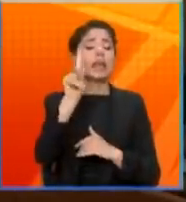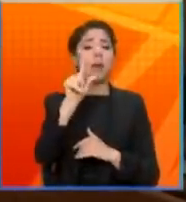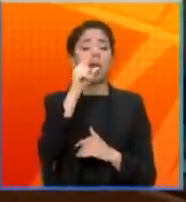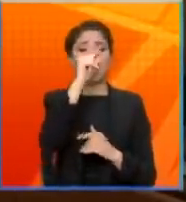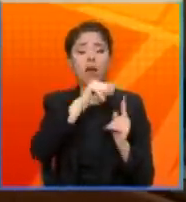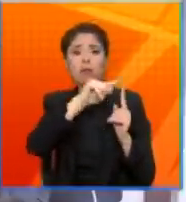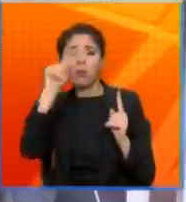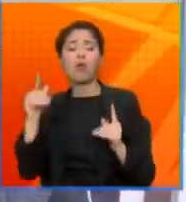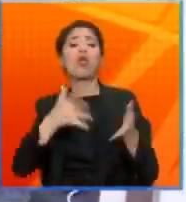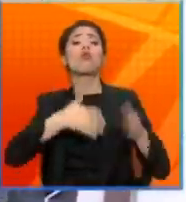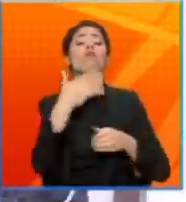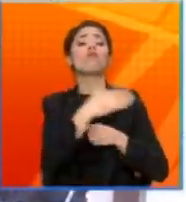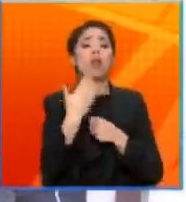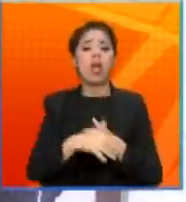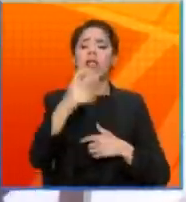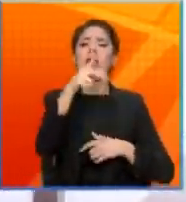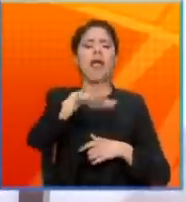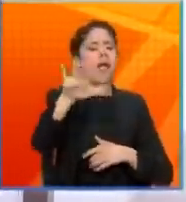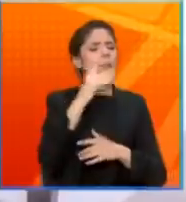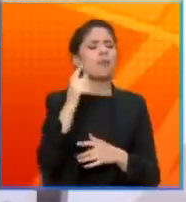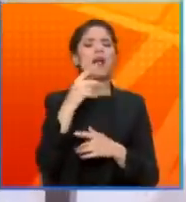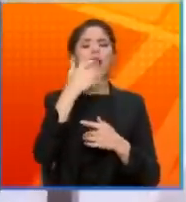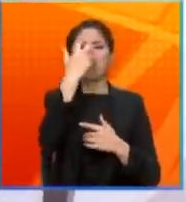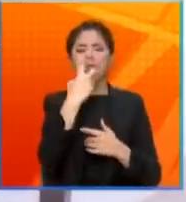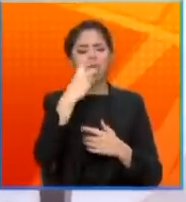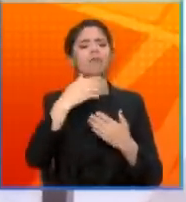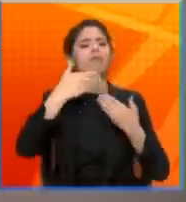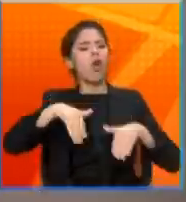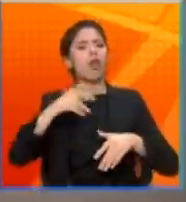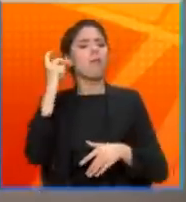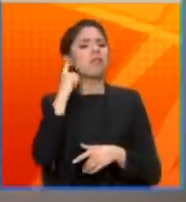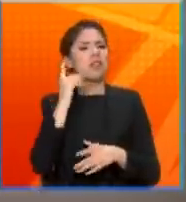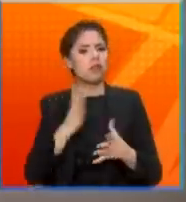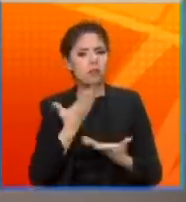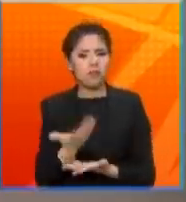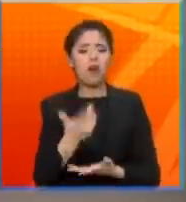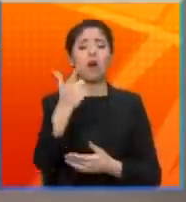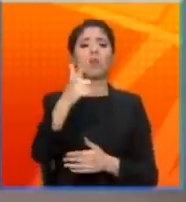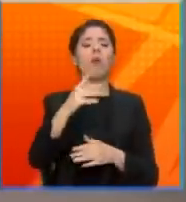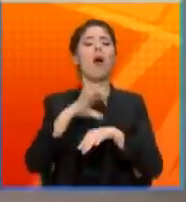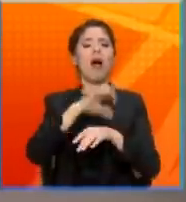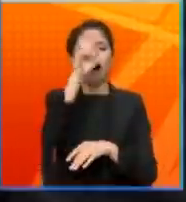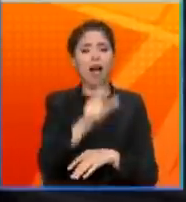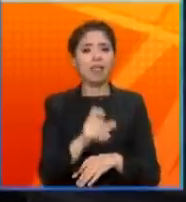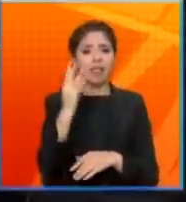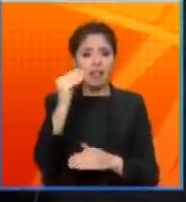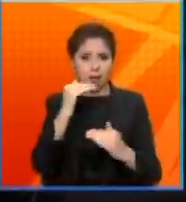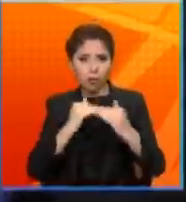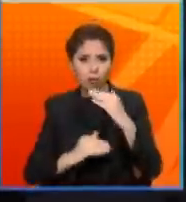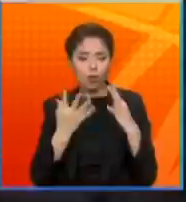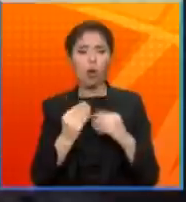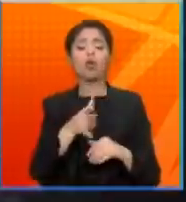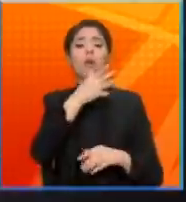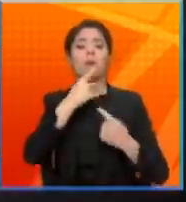çıkmıyor. Tedbirlere sıkı sıkıya uydular. İyileşen sayısında artış, vaka sayısında düşüş başlamasıyla Gözler